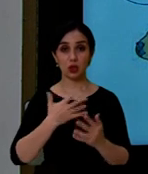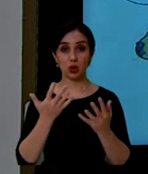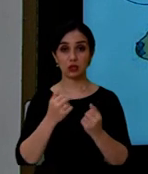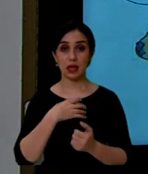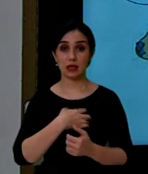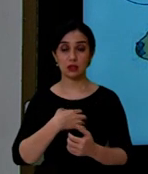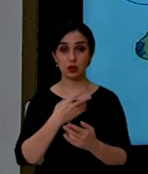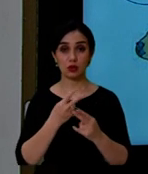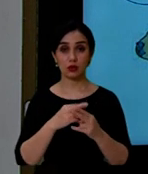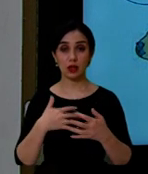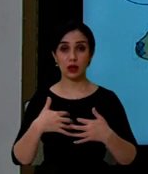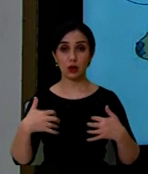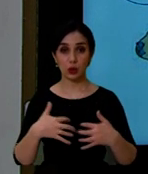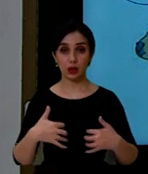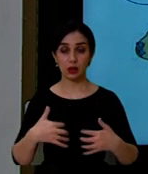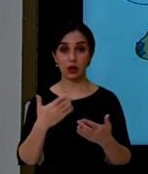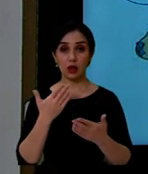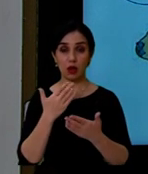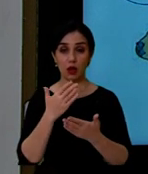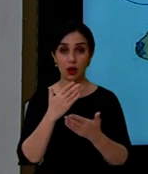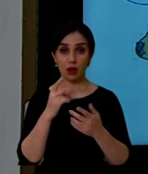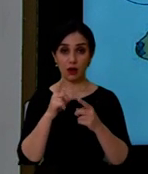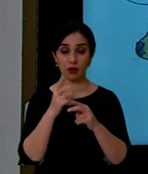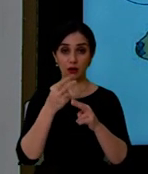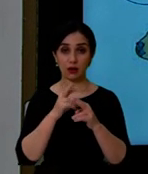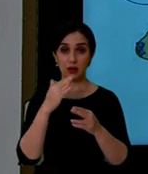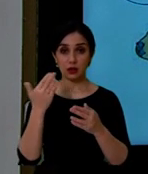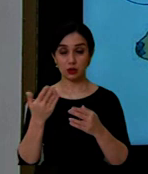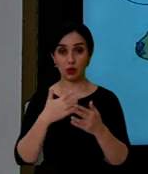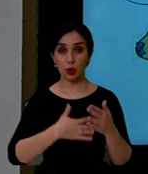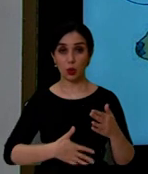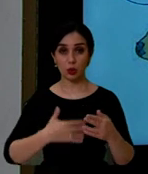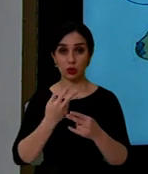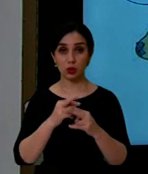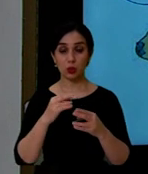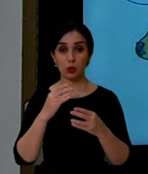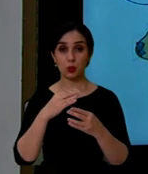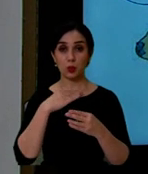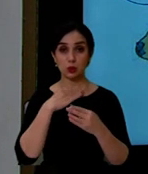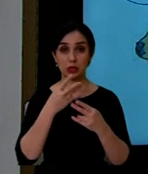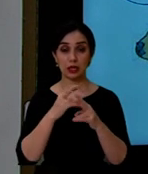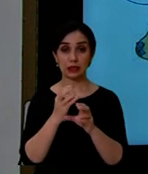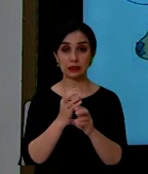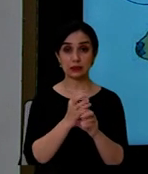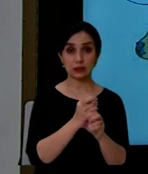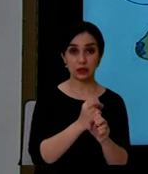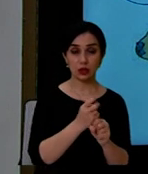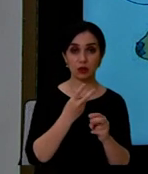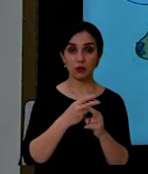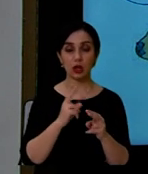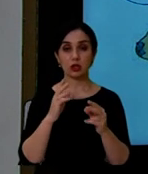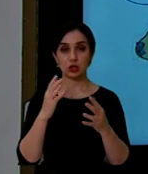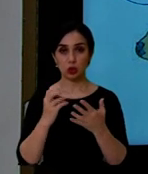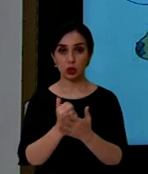asosan qovurg'alar aro va qorin muskullarining qisqarishi hisobiga sodir